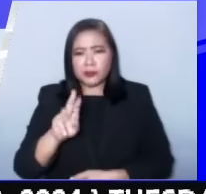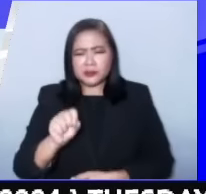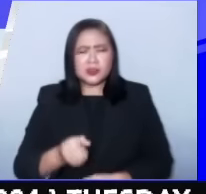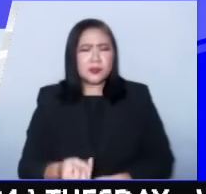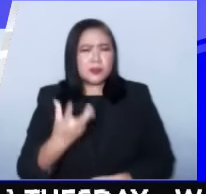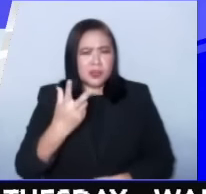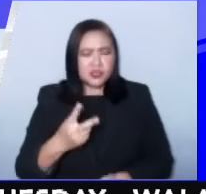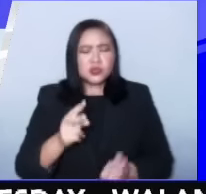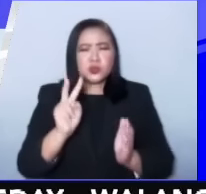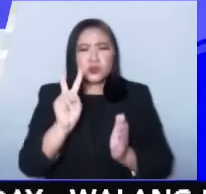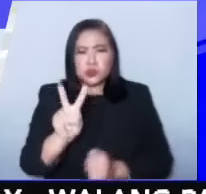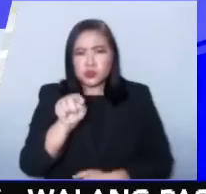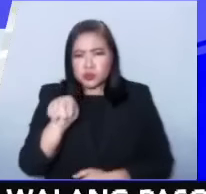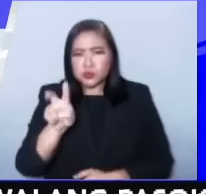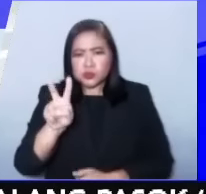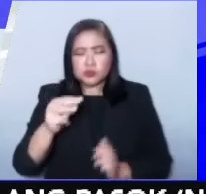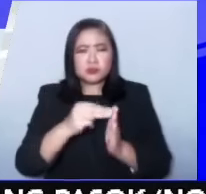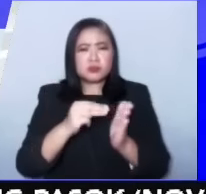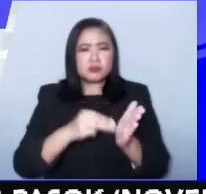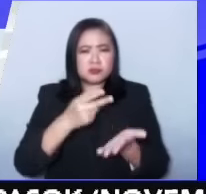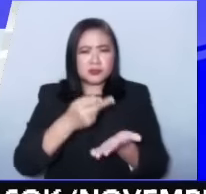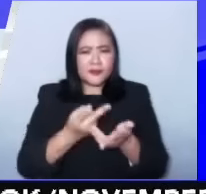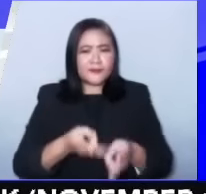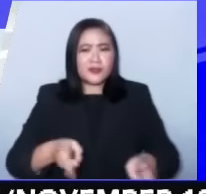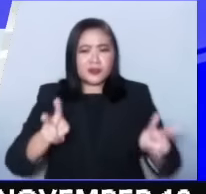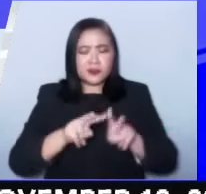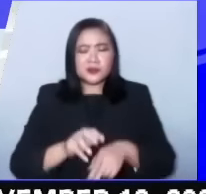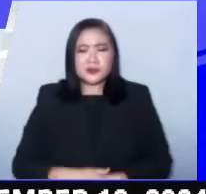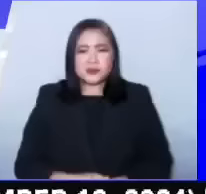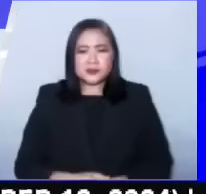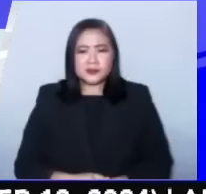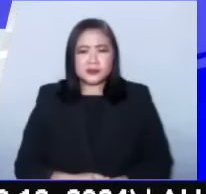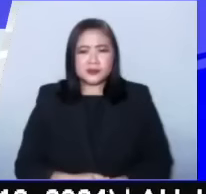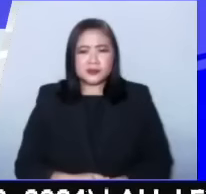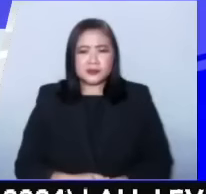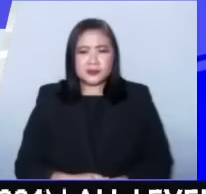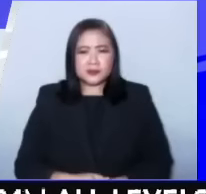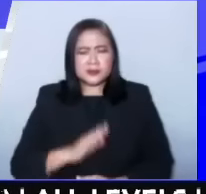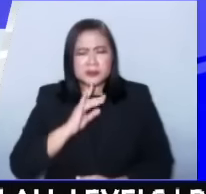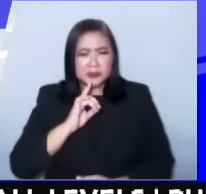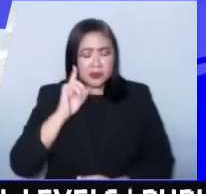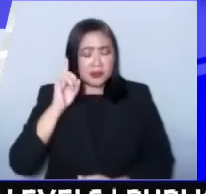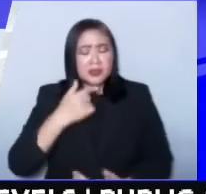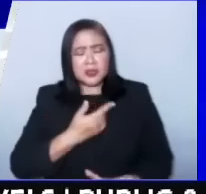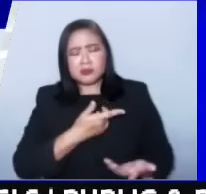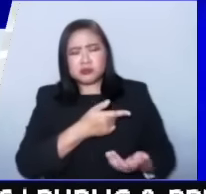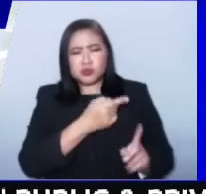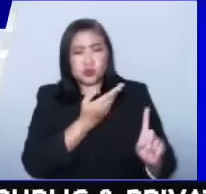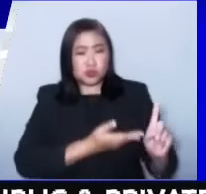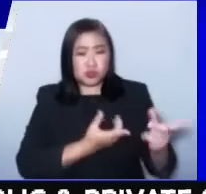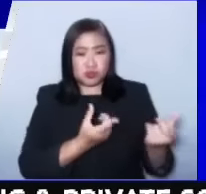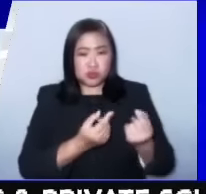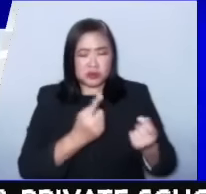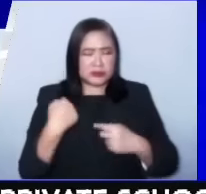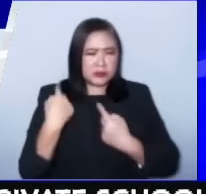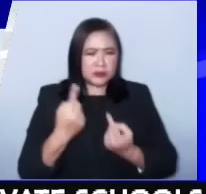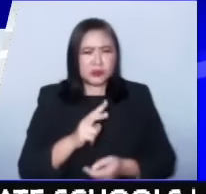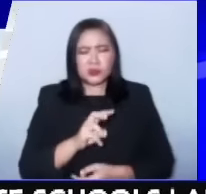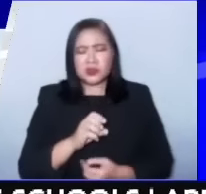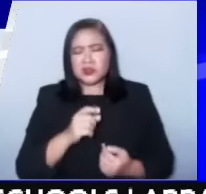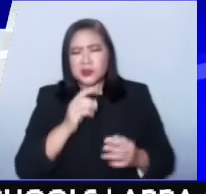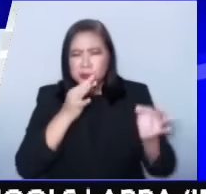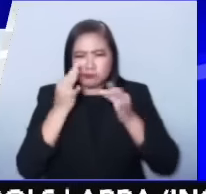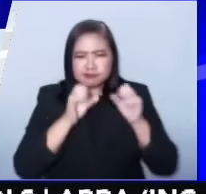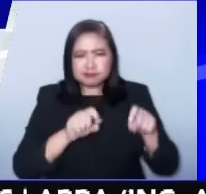milon ngayon pong 2024 ito na po ang pinakamalaki Itong illegal na droga na nakumpiska namin sa kanila